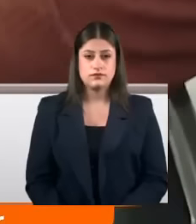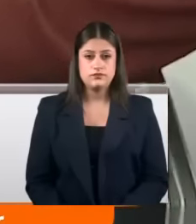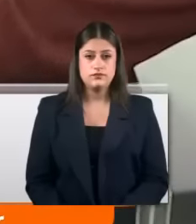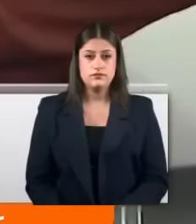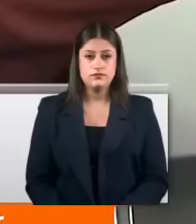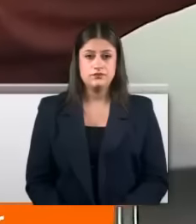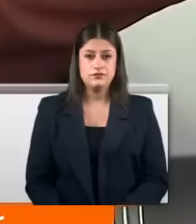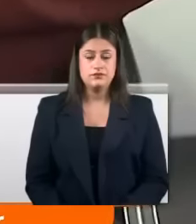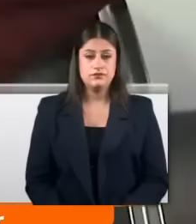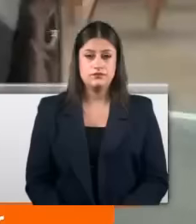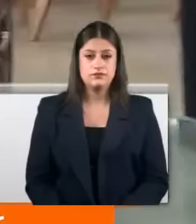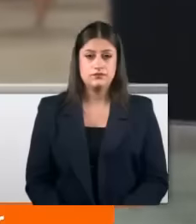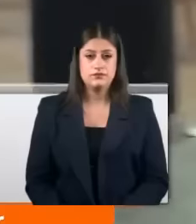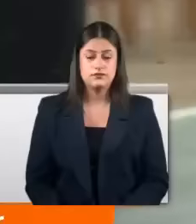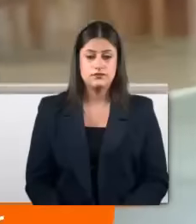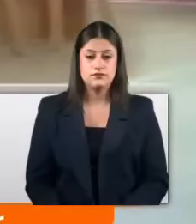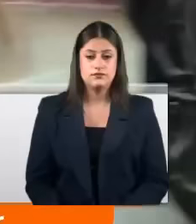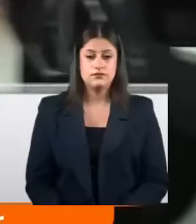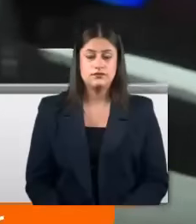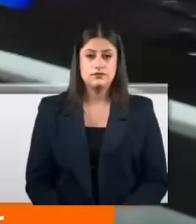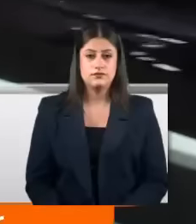diye. Nasip bu yılaymış.